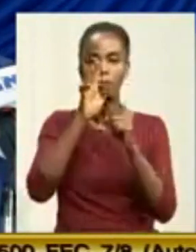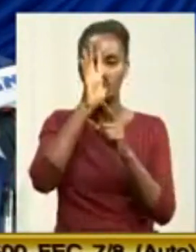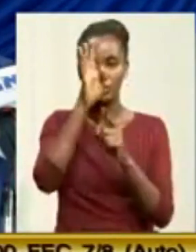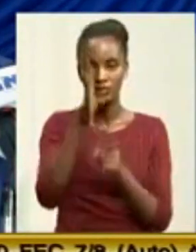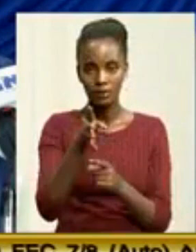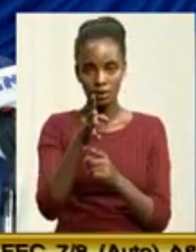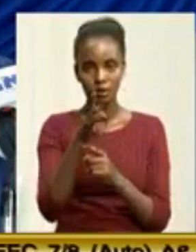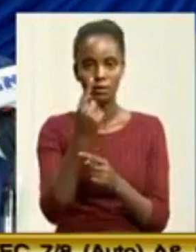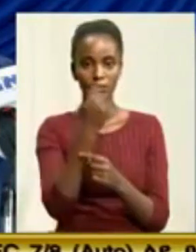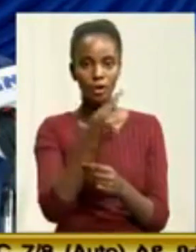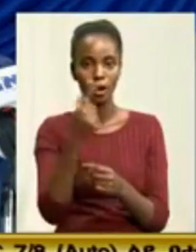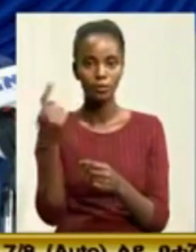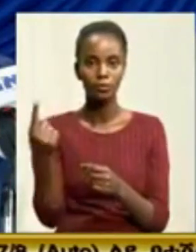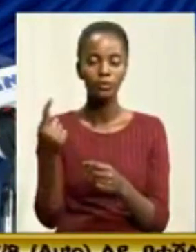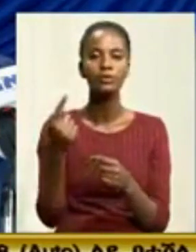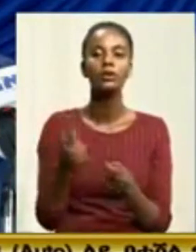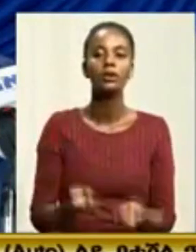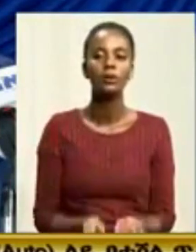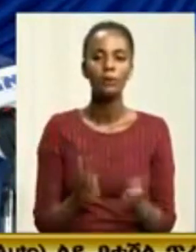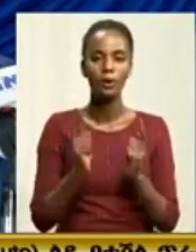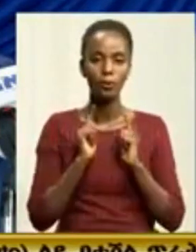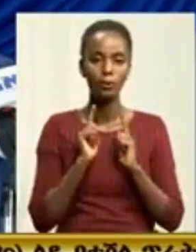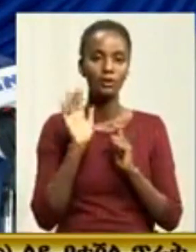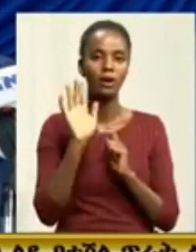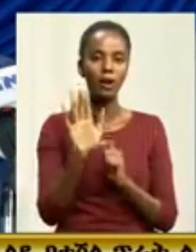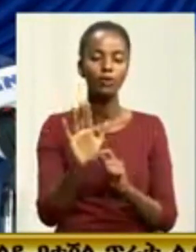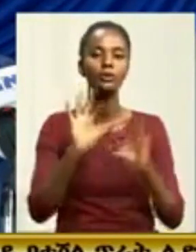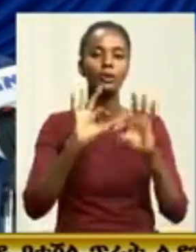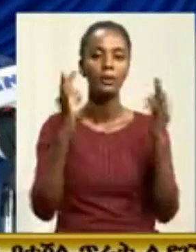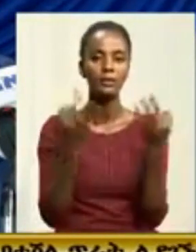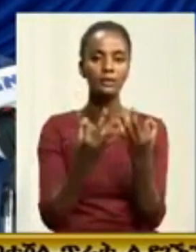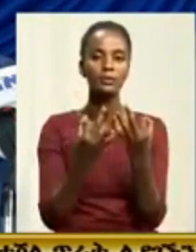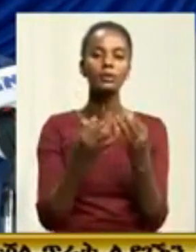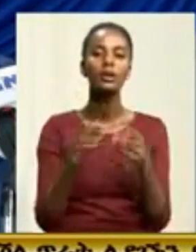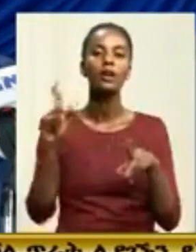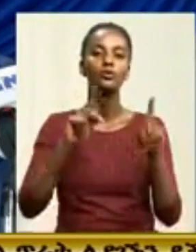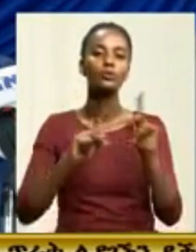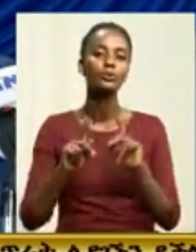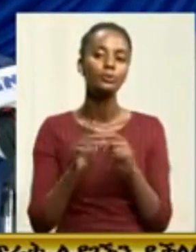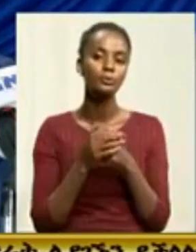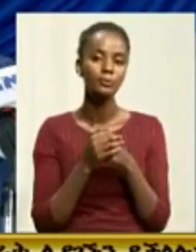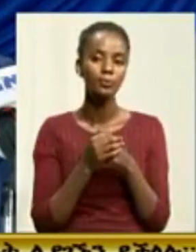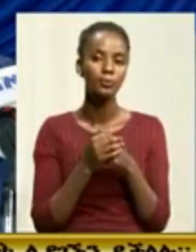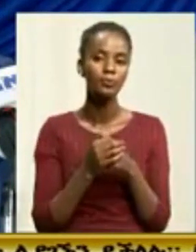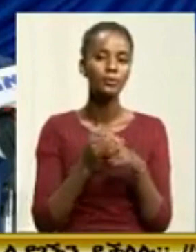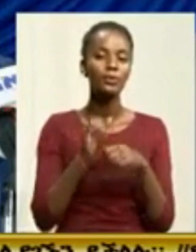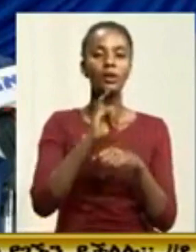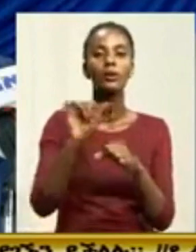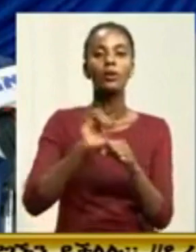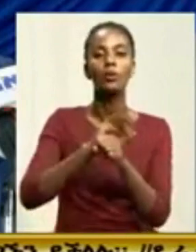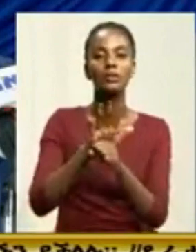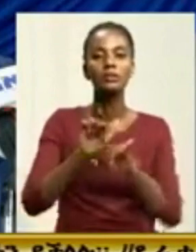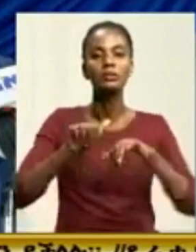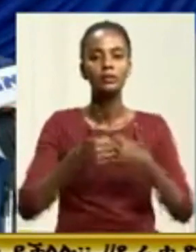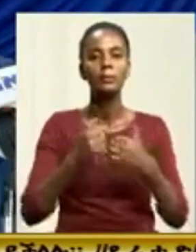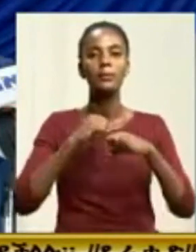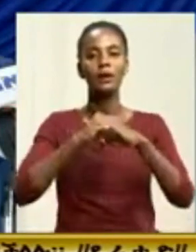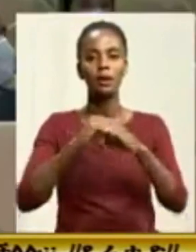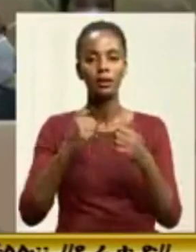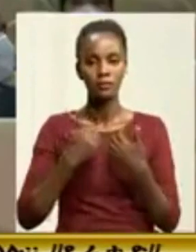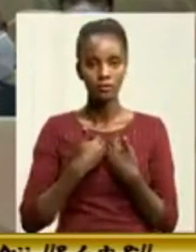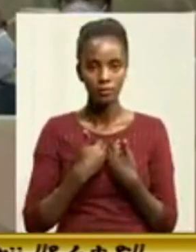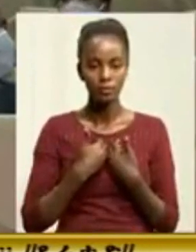መፍጠርና እያንዳንዱ የክልል ነዋሪ የራሱን የቤተሰቡና የህዝቡን እንዴት ከኮቪድ ወረርሽኝ መከላከል